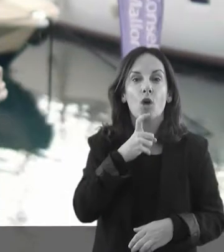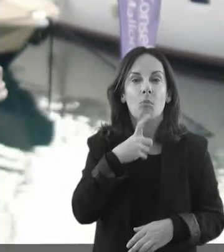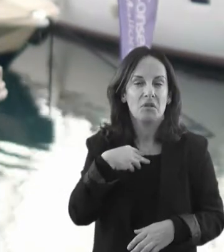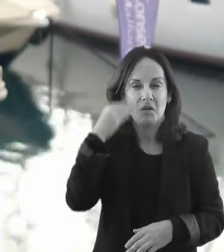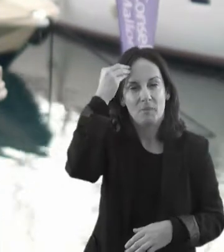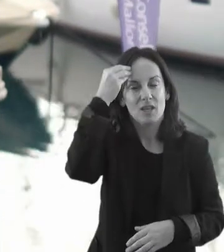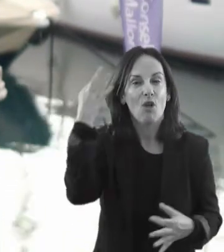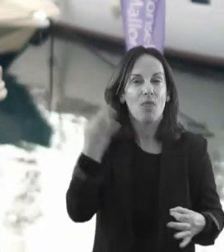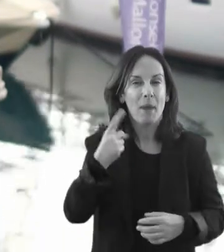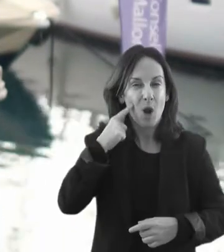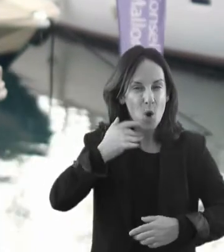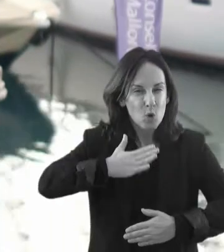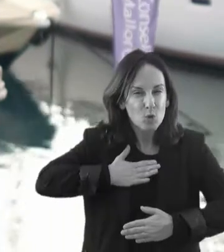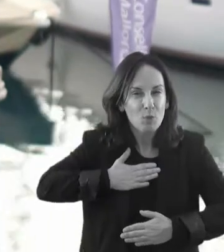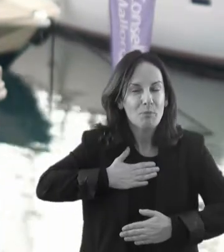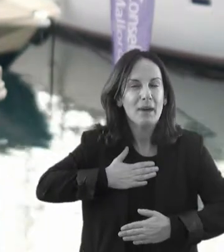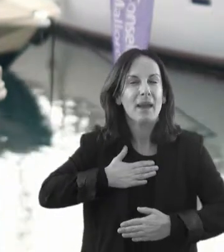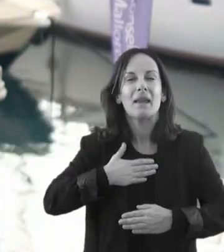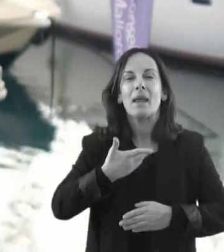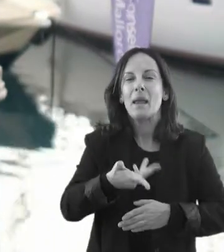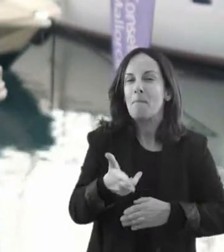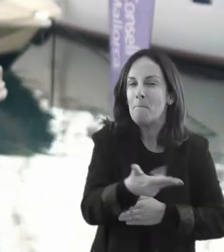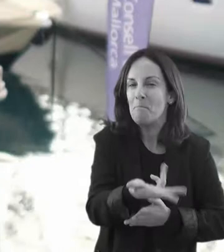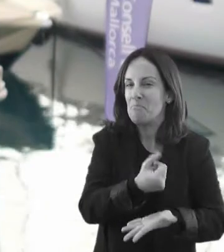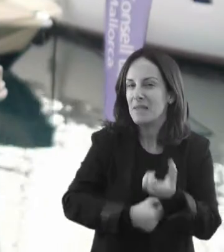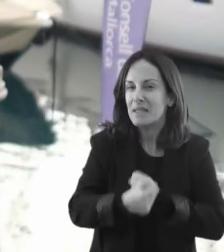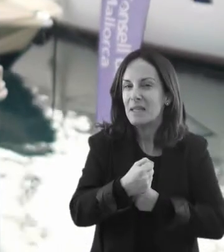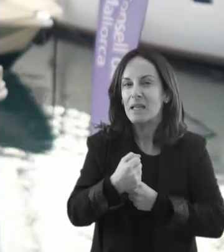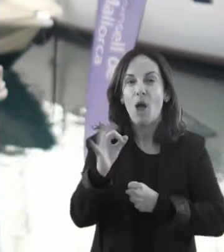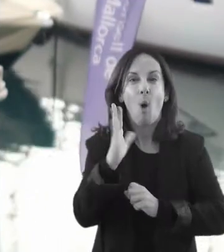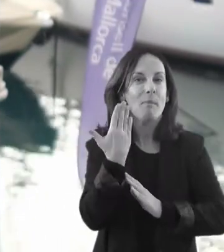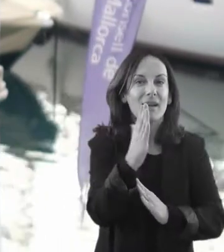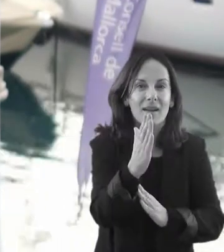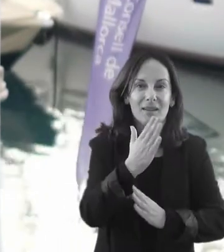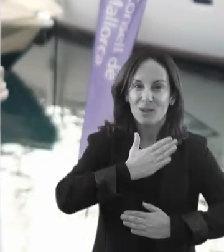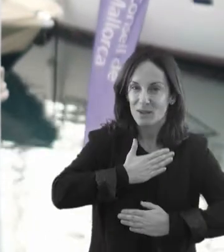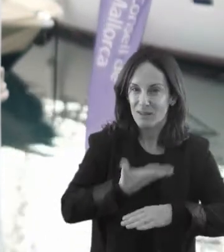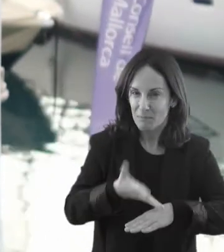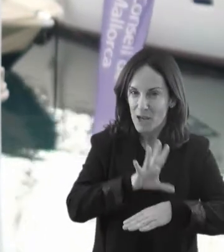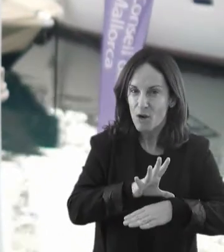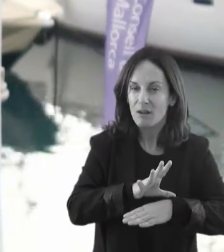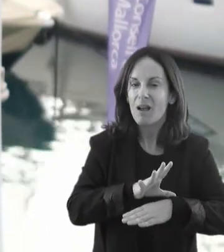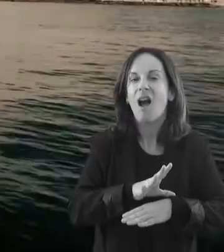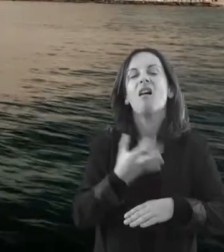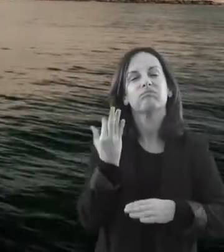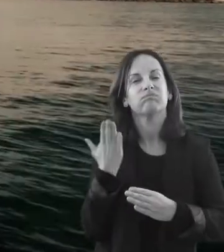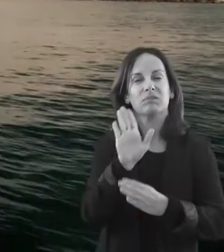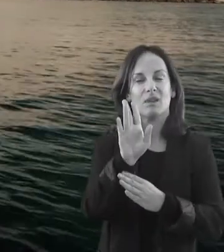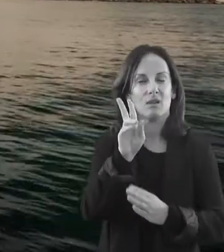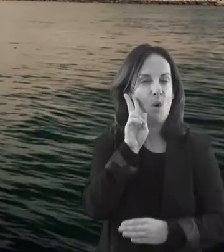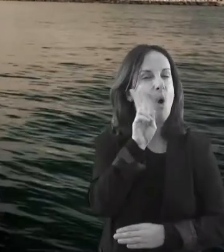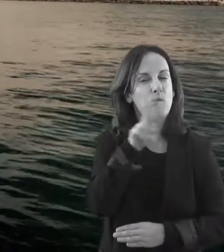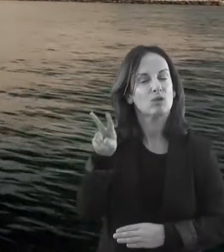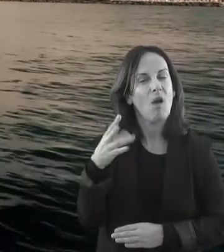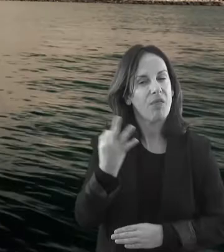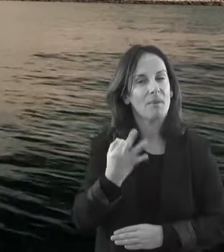Mallorca tindria que recopilar tot el que és tradició marinera, pesquera, marítima d'aquesta illa.